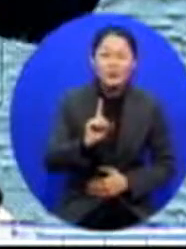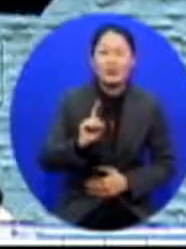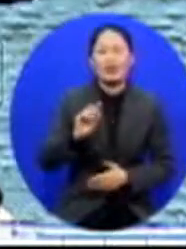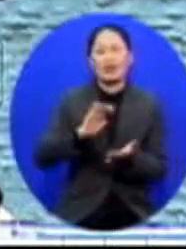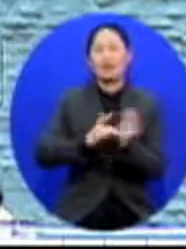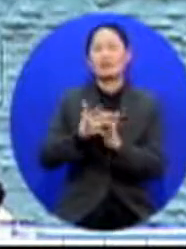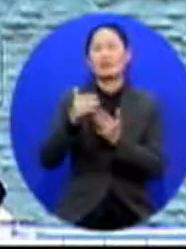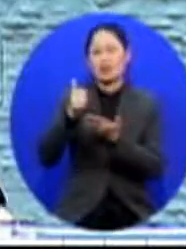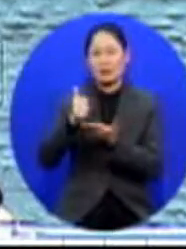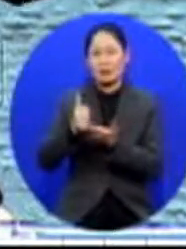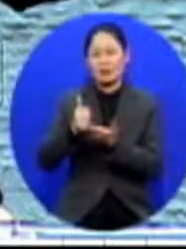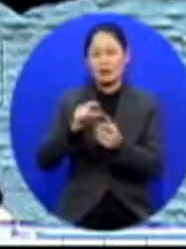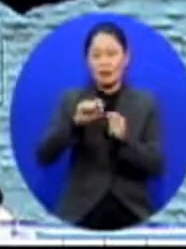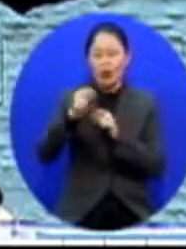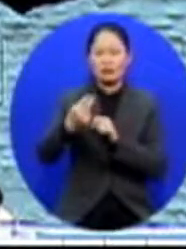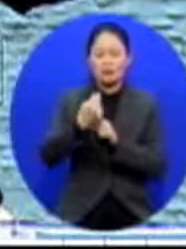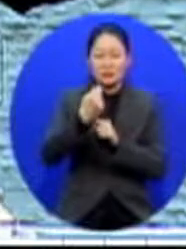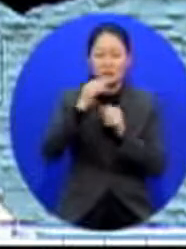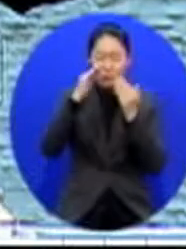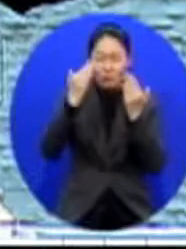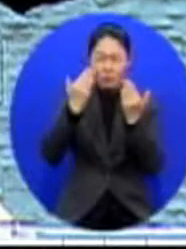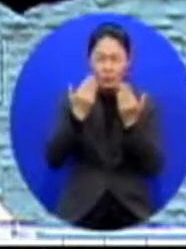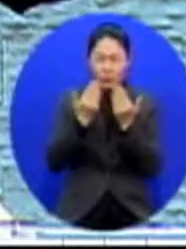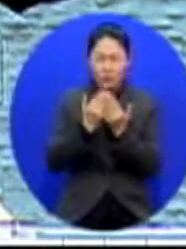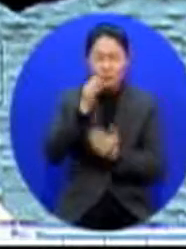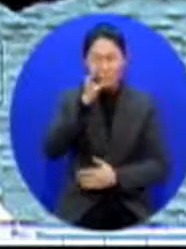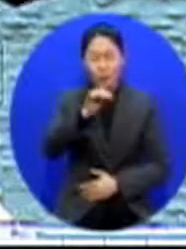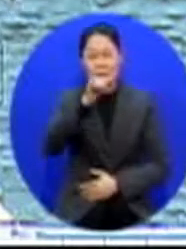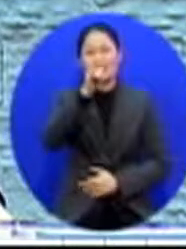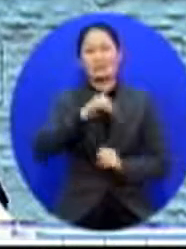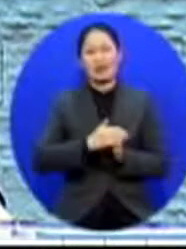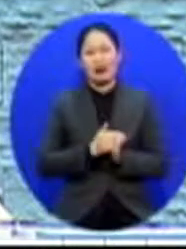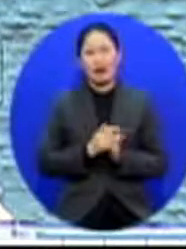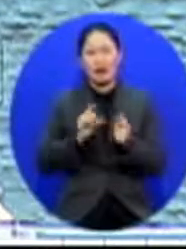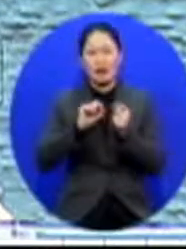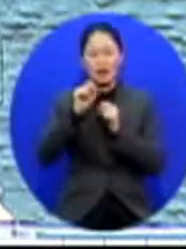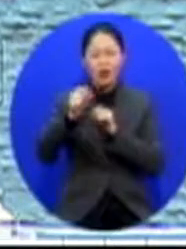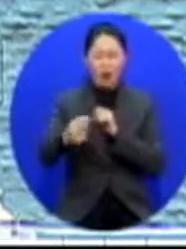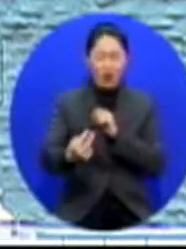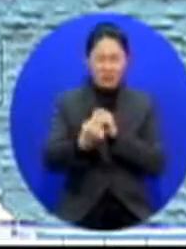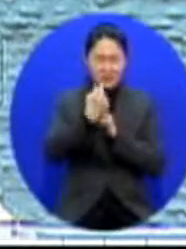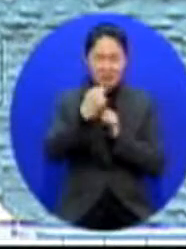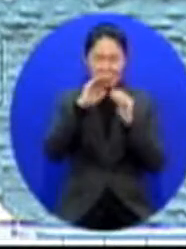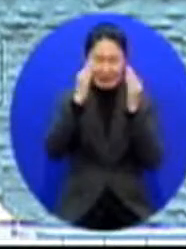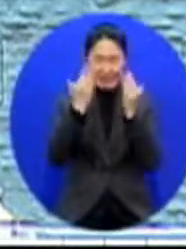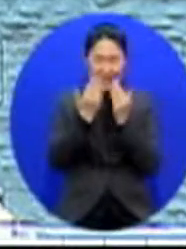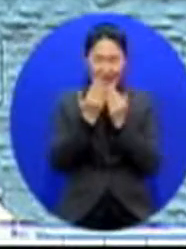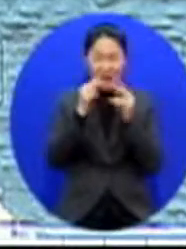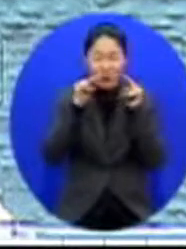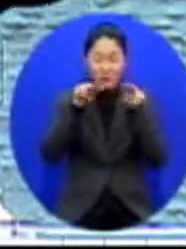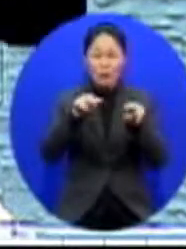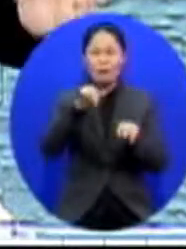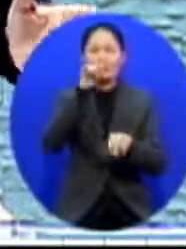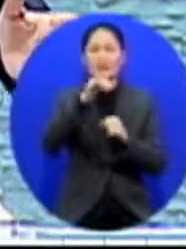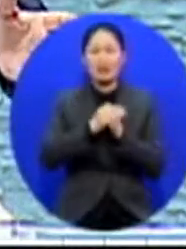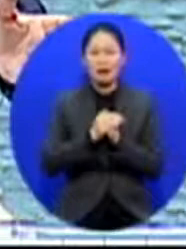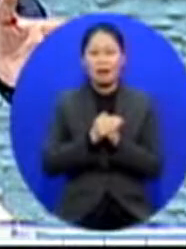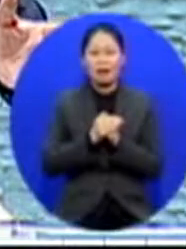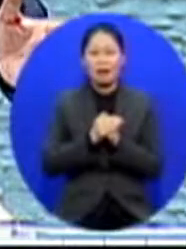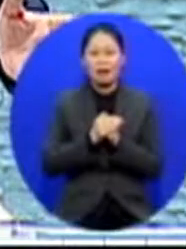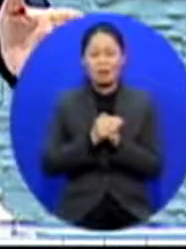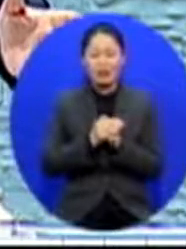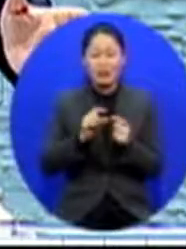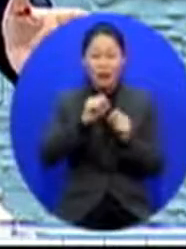예수님은 영성을 다 보고 계세요 영성을 다 보고 계십니다 그 영생을 2 이